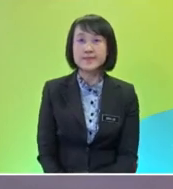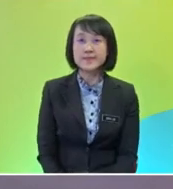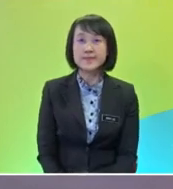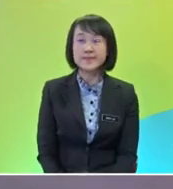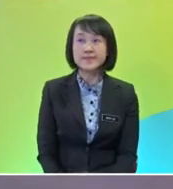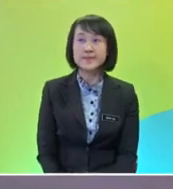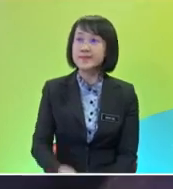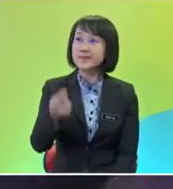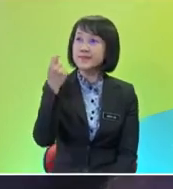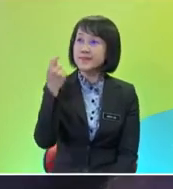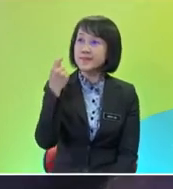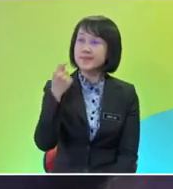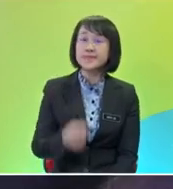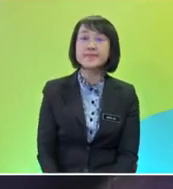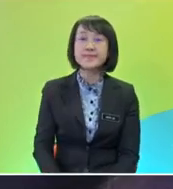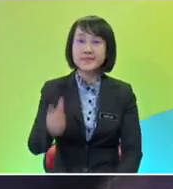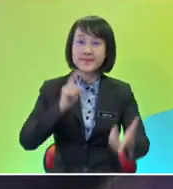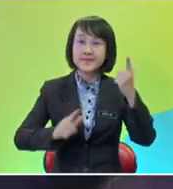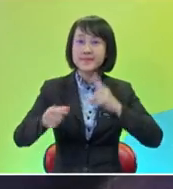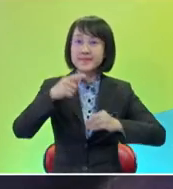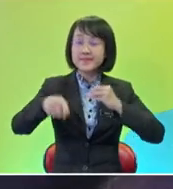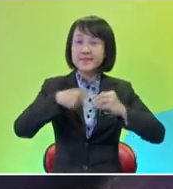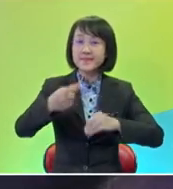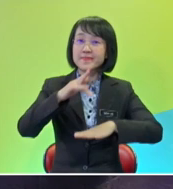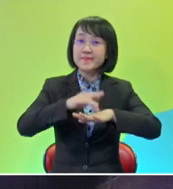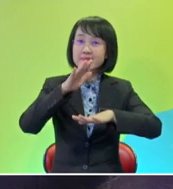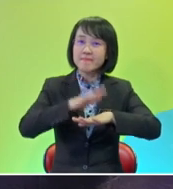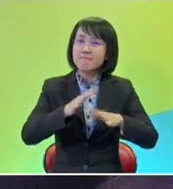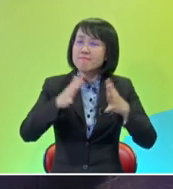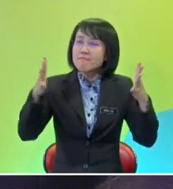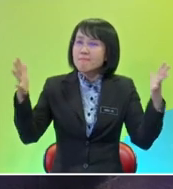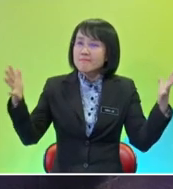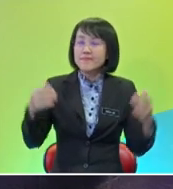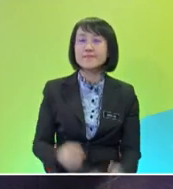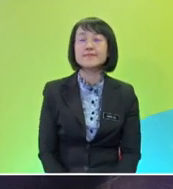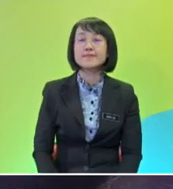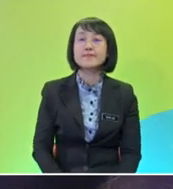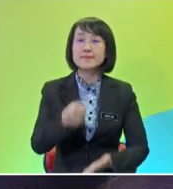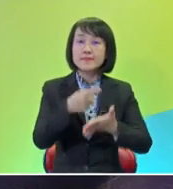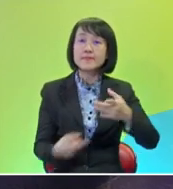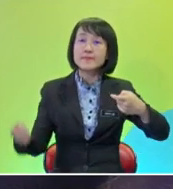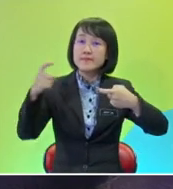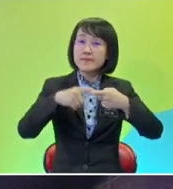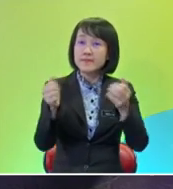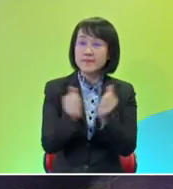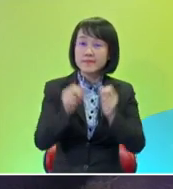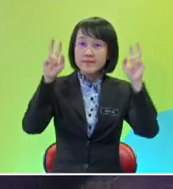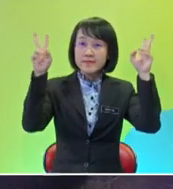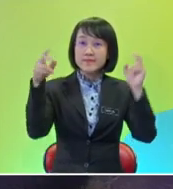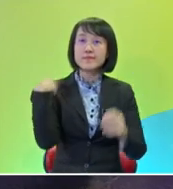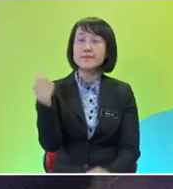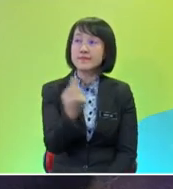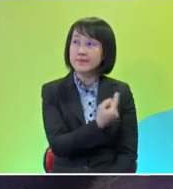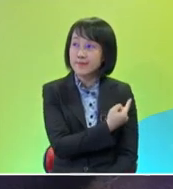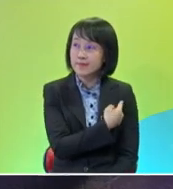sebentar tadi kita ada sedikit lakonan mengenai nyamuk sebesar alam. Jadi apa kaitannya dengan tajuk kita pada hari ini, cikgu? Oh, tajuk